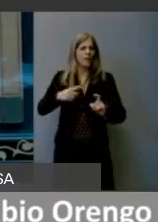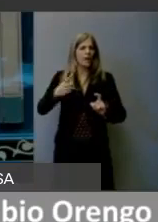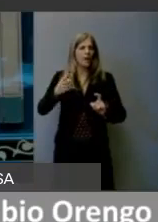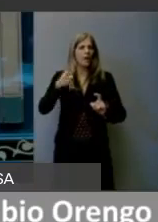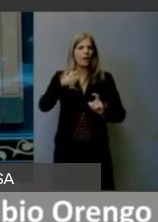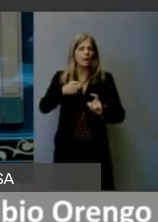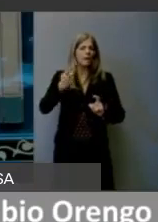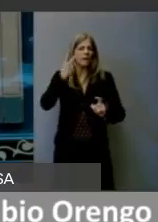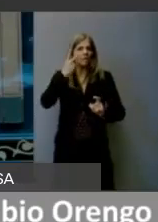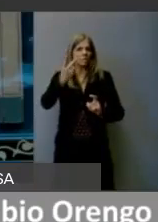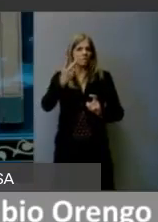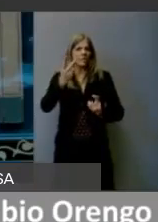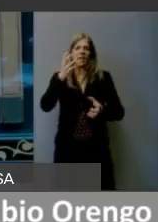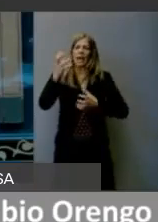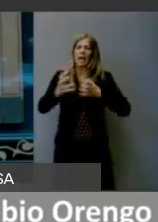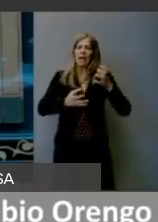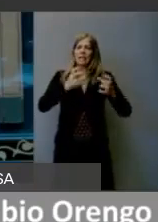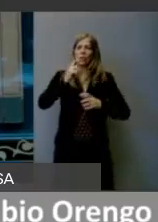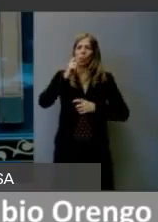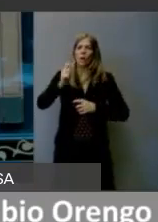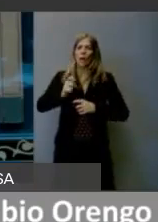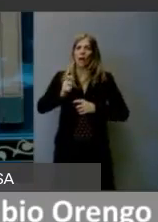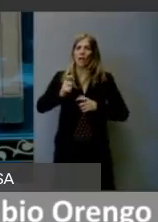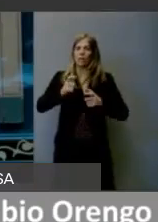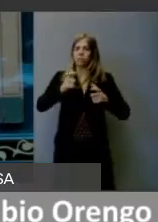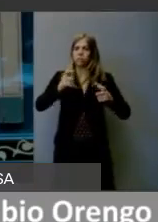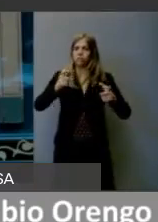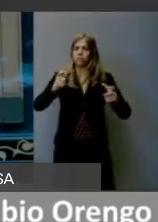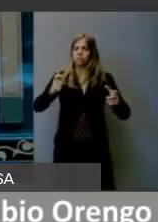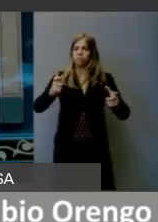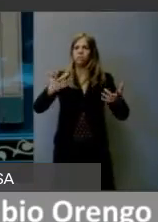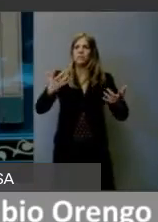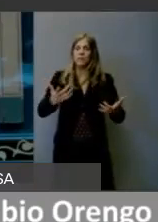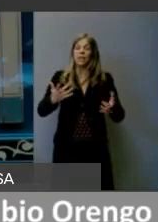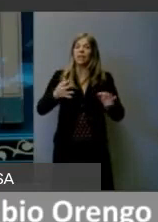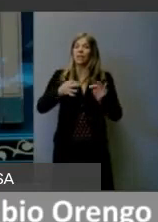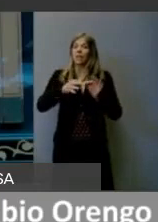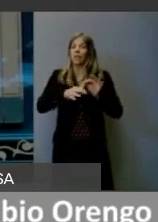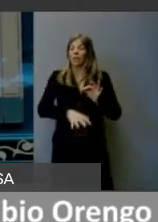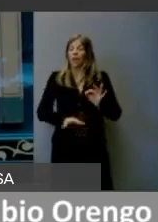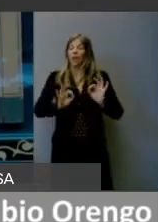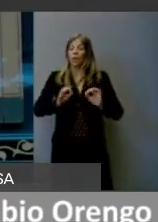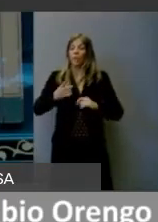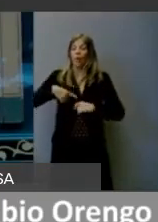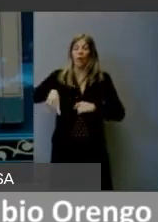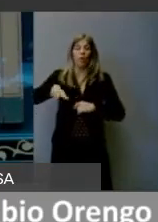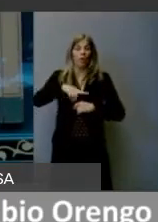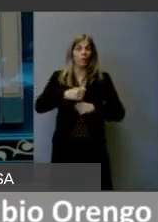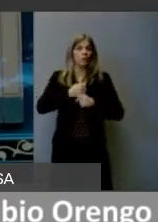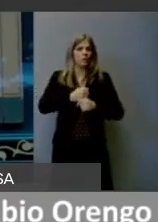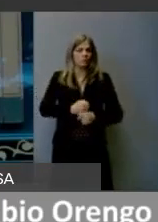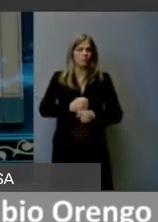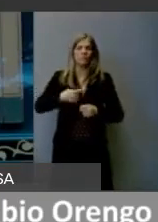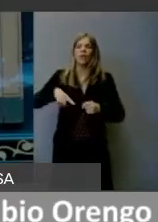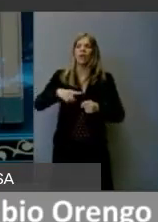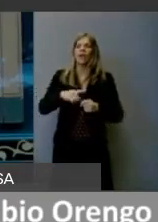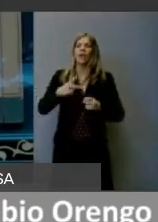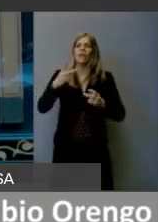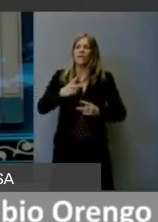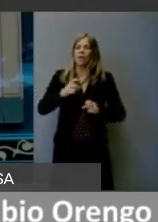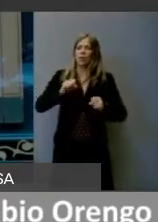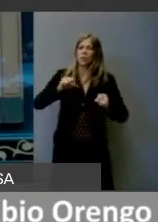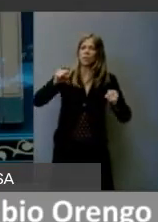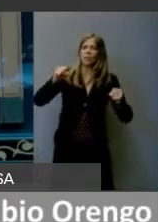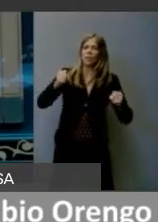Ucraina. Nel contempo, ovviamente, rivolgo sempre a nome di tutto il nostro Consiglio Comunale di Genova l'auspicio che gli sforzi